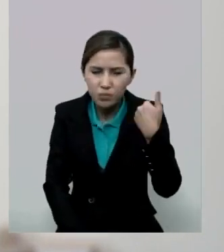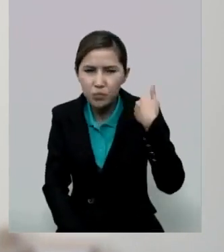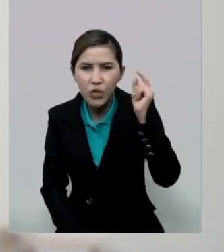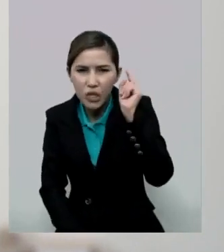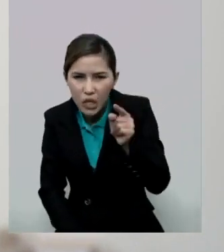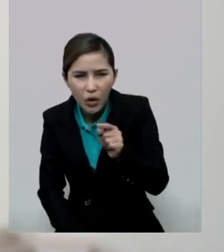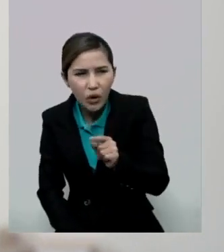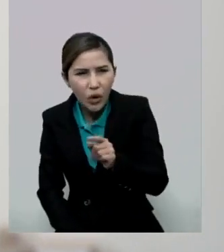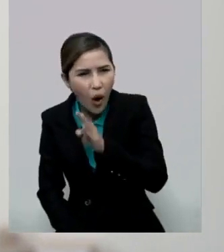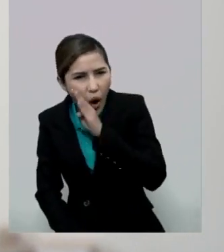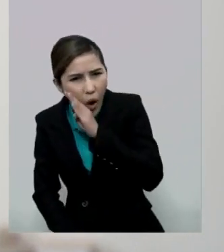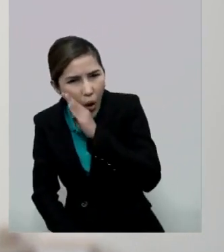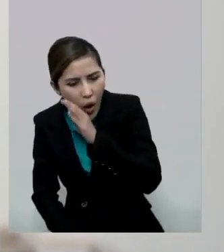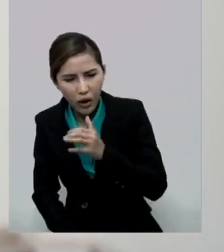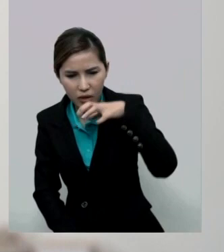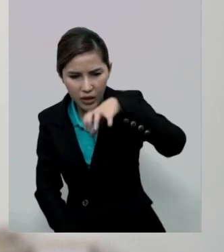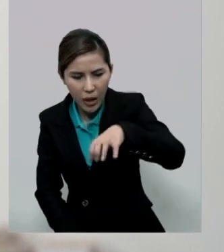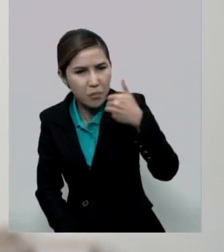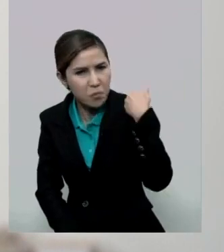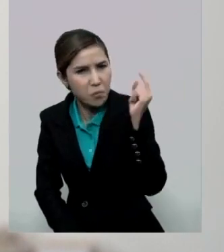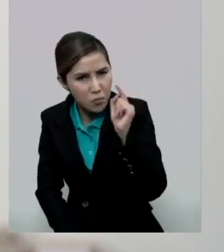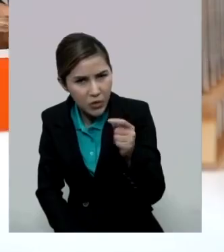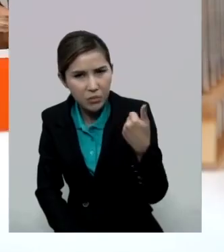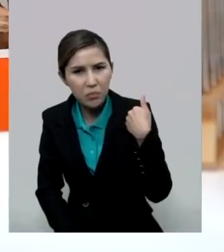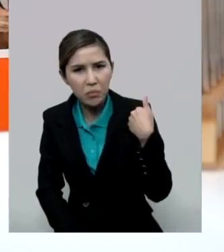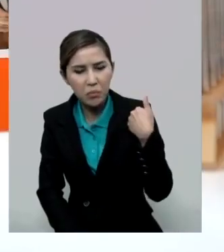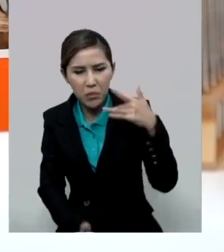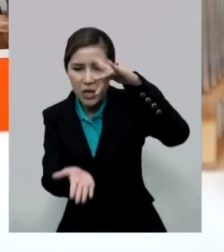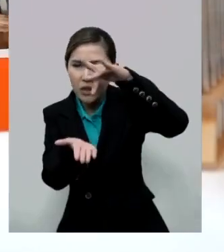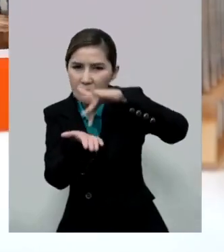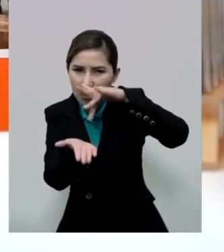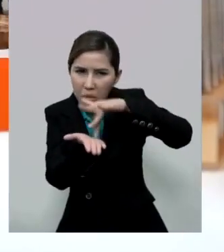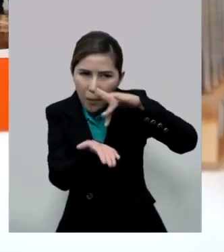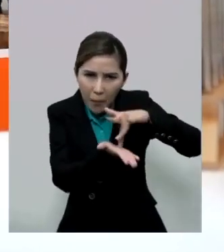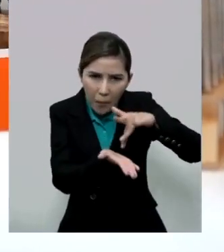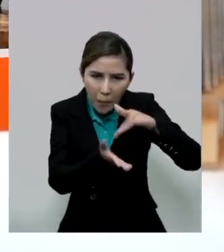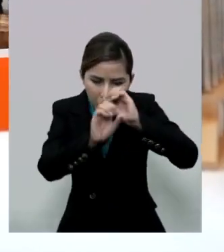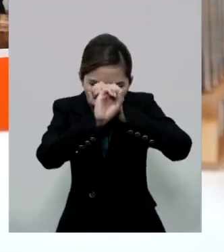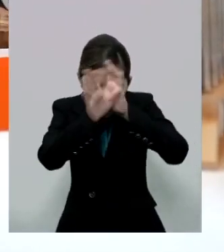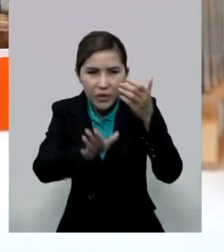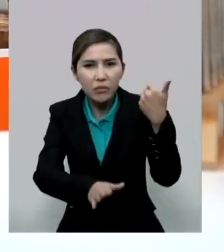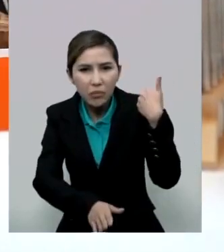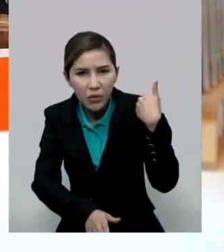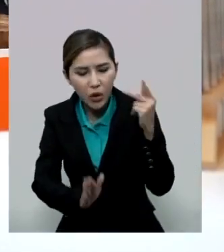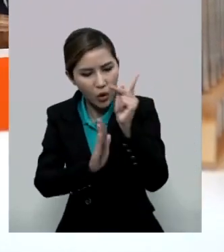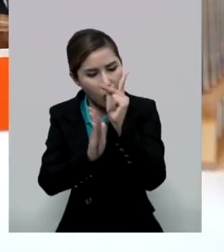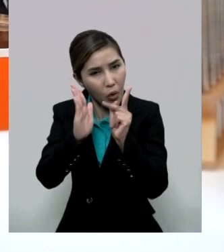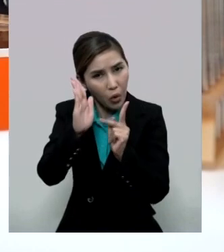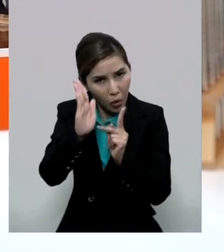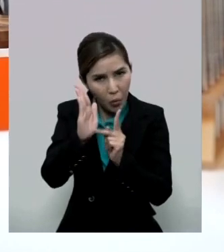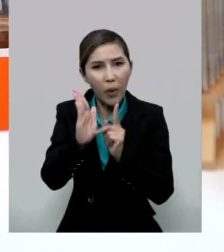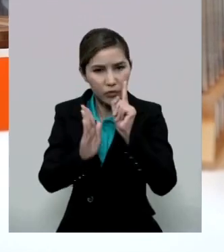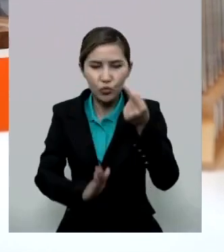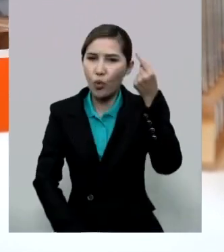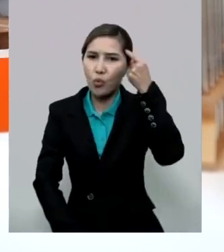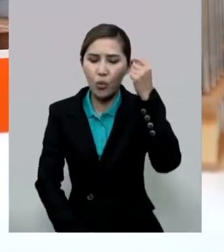ามันมีอยู่จริงไหมอะไรอย่างเงี้ยค่ะสถานที่ที่เราไปทำมันมีจริงไหม มีตำแหน่งที่ตั้งที่ชัดเจน ใช่ค่ะแล้วก็ในเรื่องของกฎหมาย